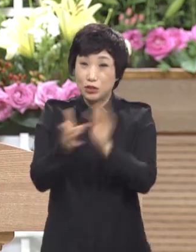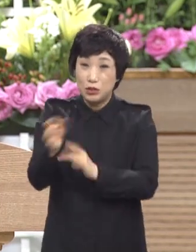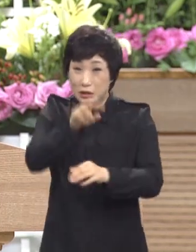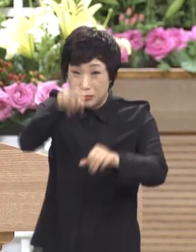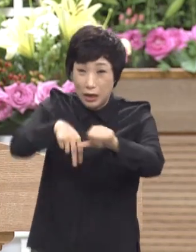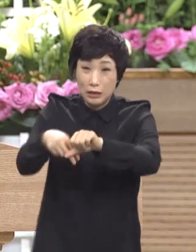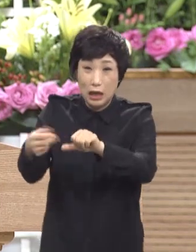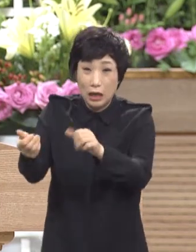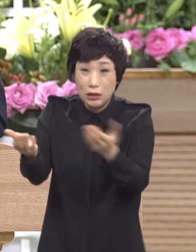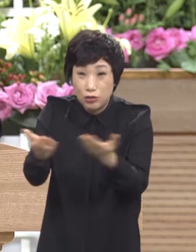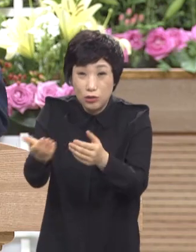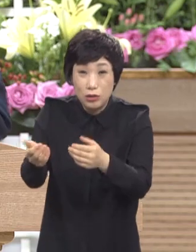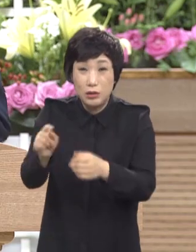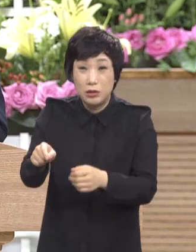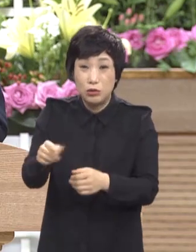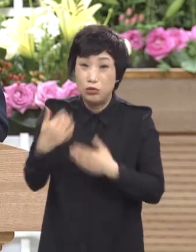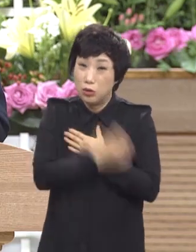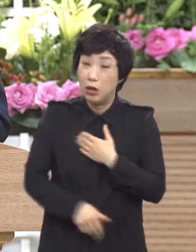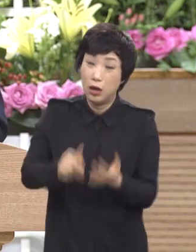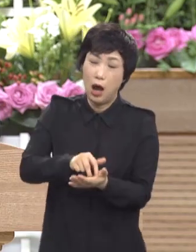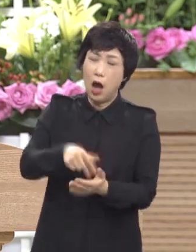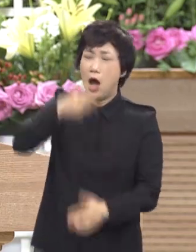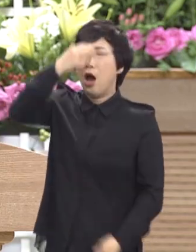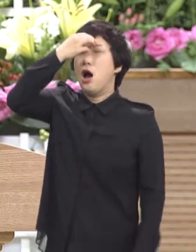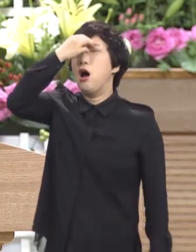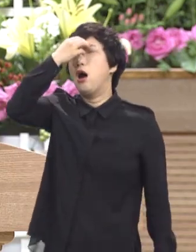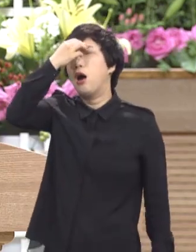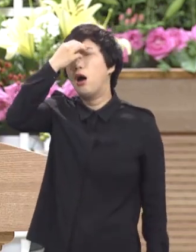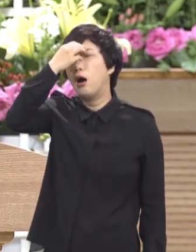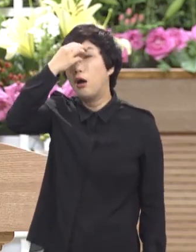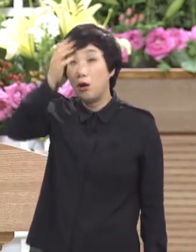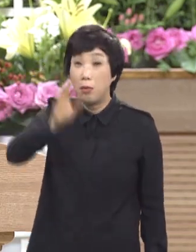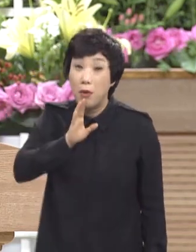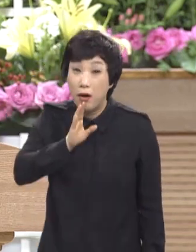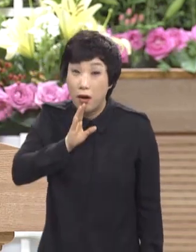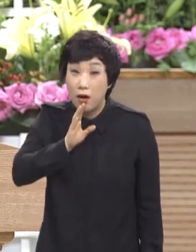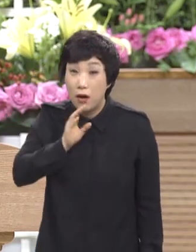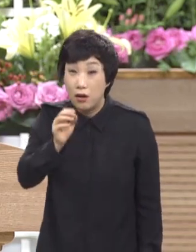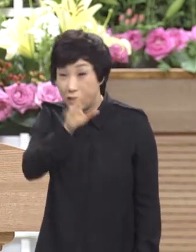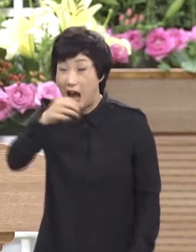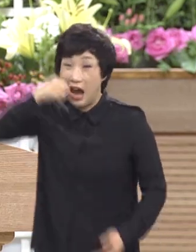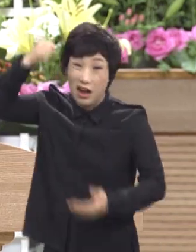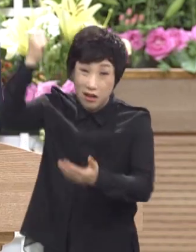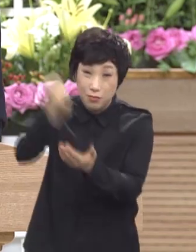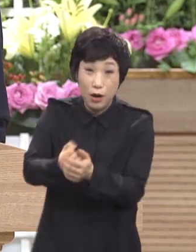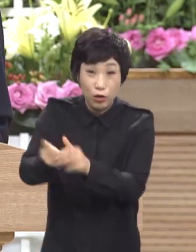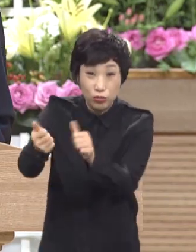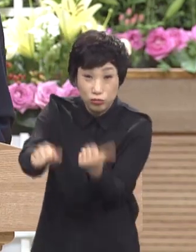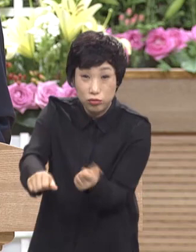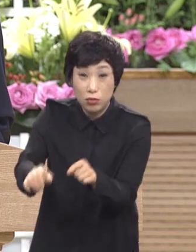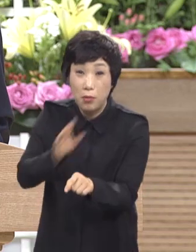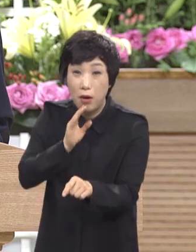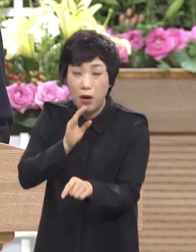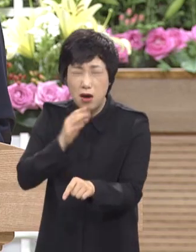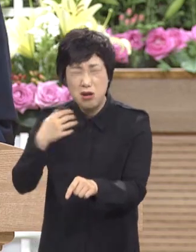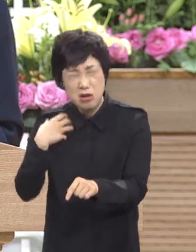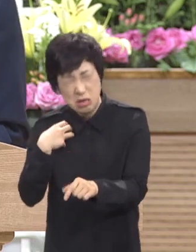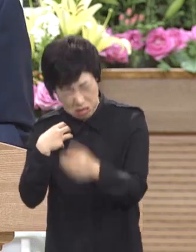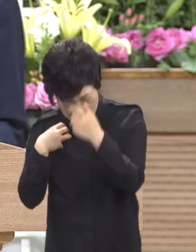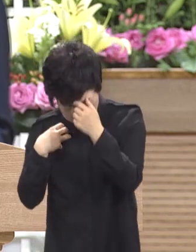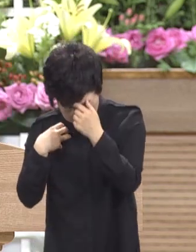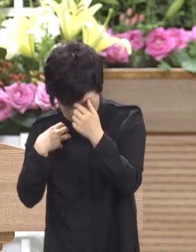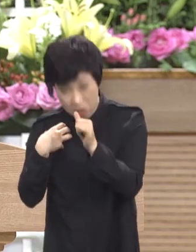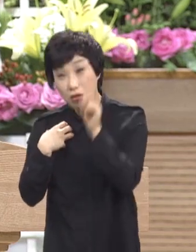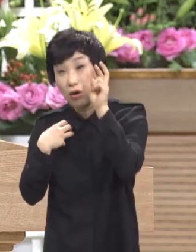십자가라고는 중대사가 육신으로는 억지로 십자가에 못 박혀서 죽어야 되니 얼마나 힘든